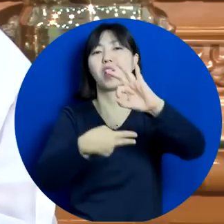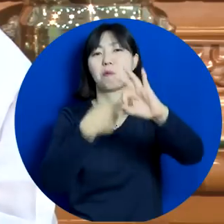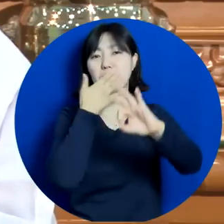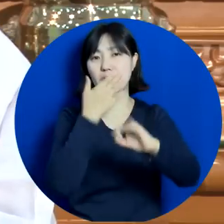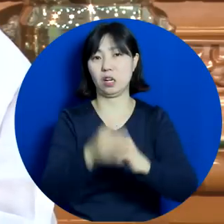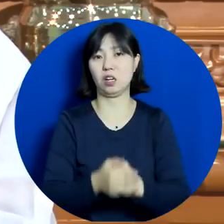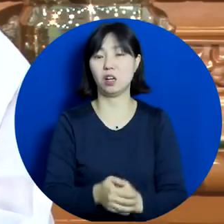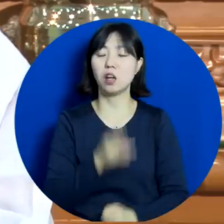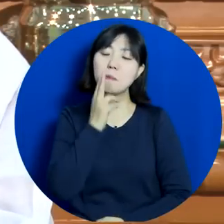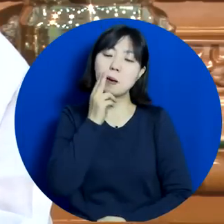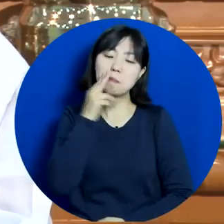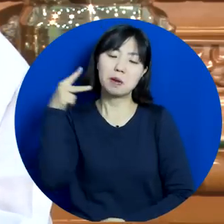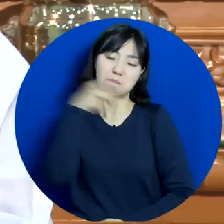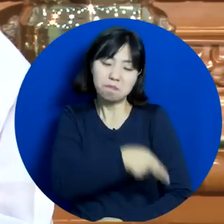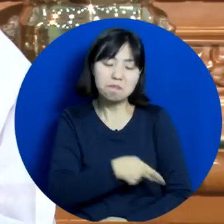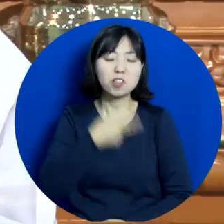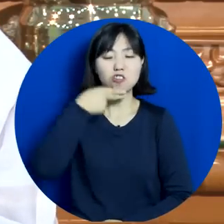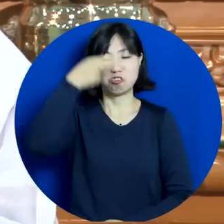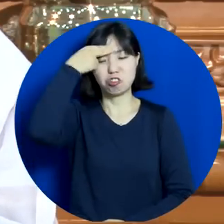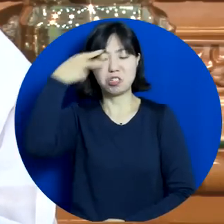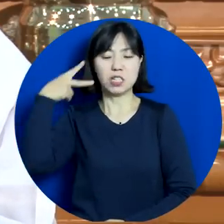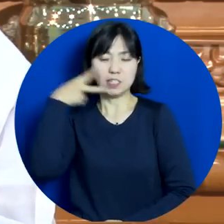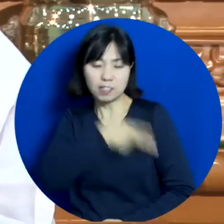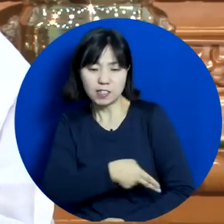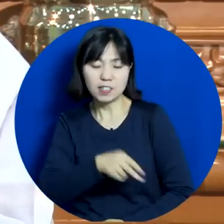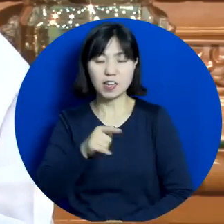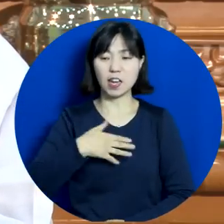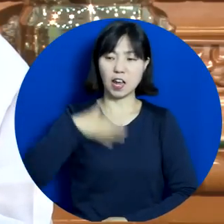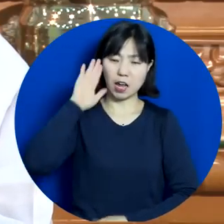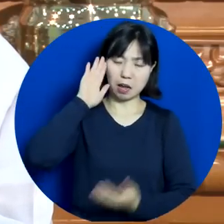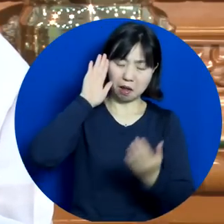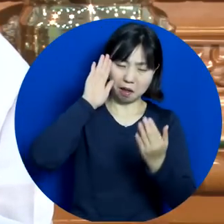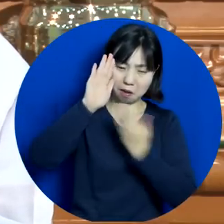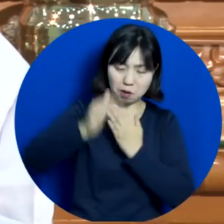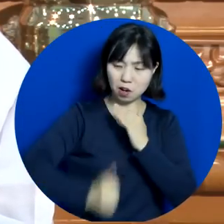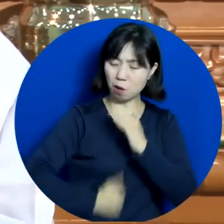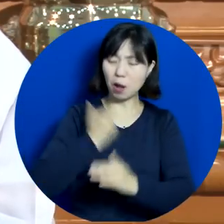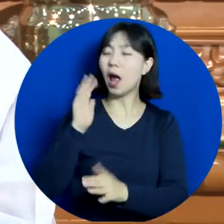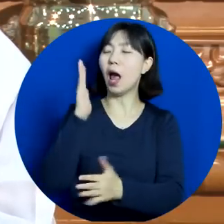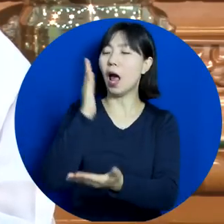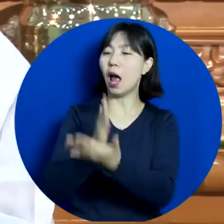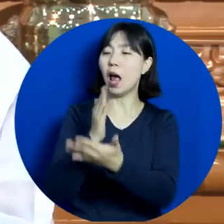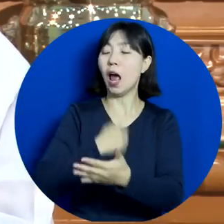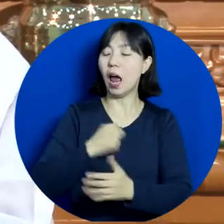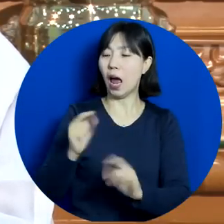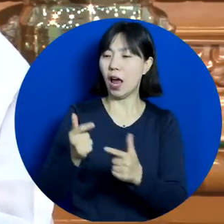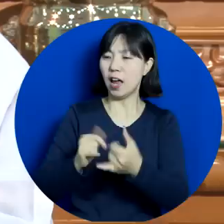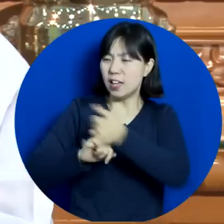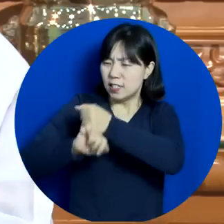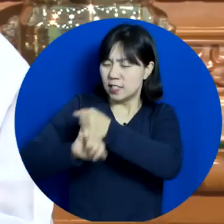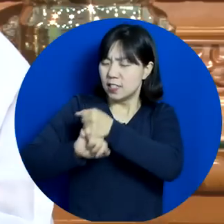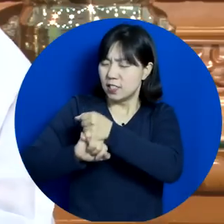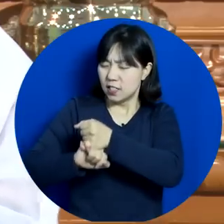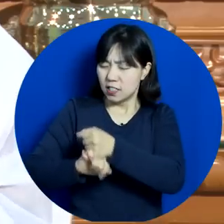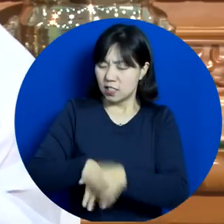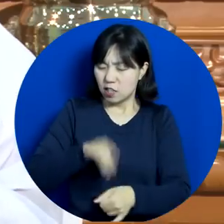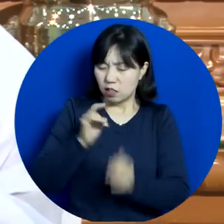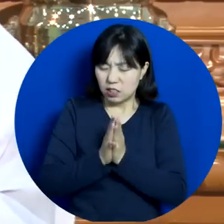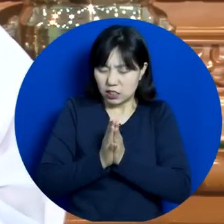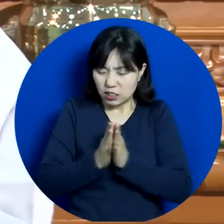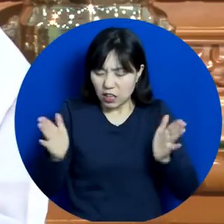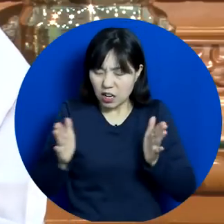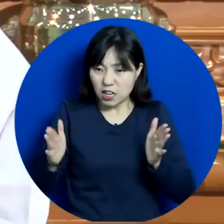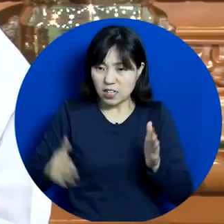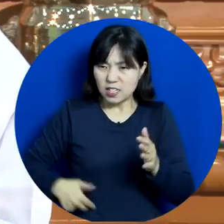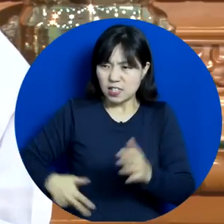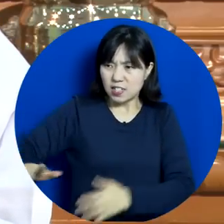담배 끊는다, 술 끊는다, 내 앞으로 너한테 화 안 낼게. 이래가 발심을, 초발심을 내가 굉장히